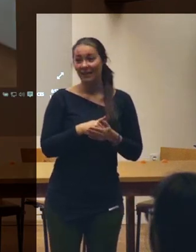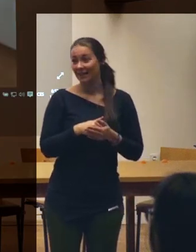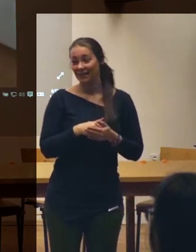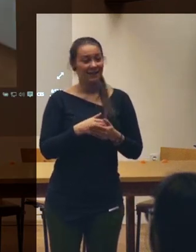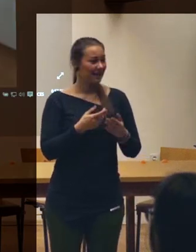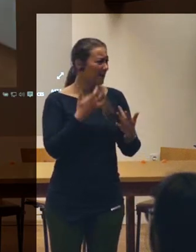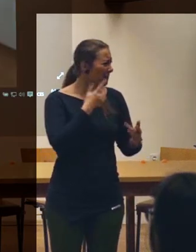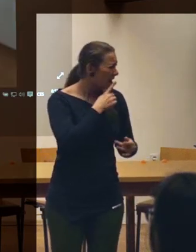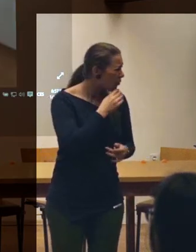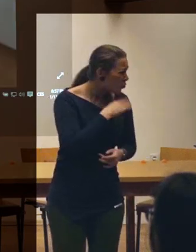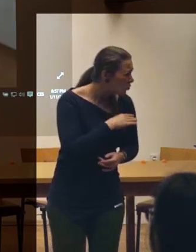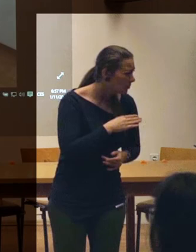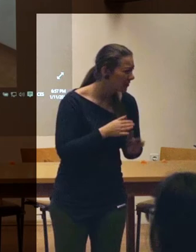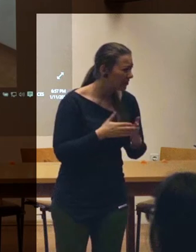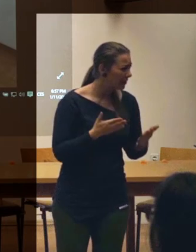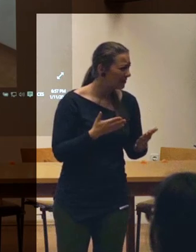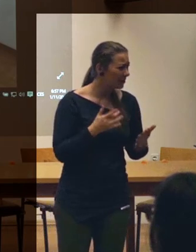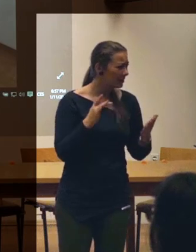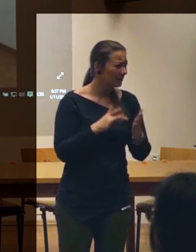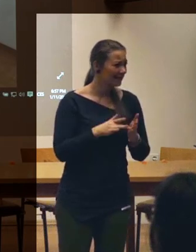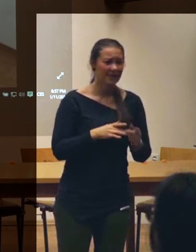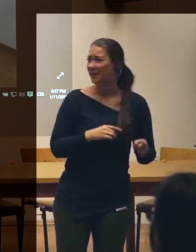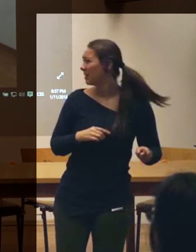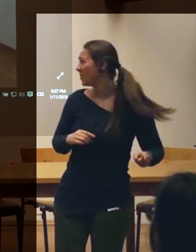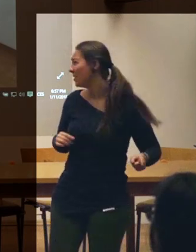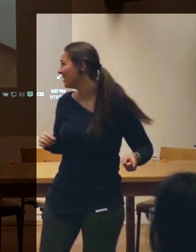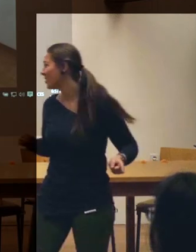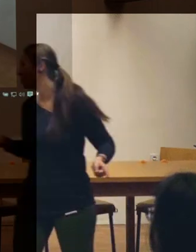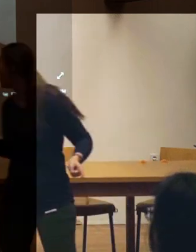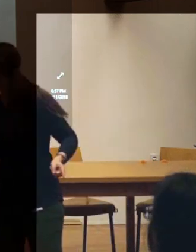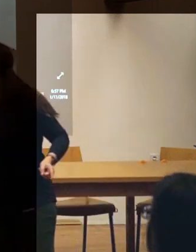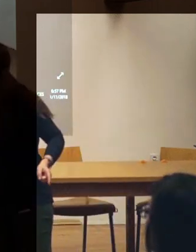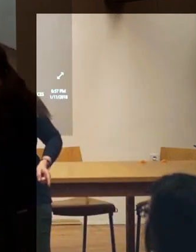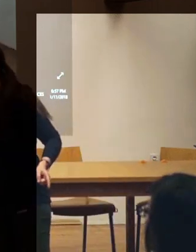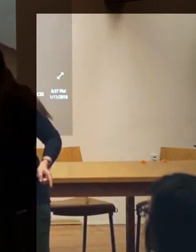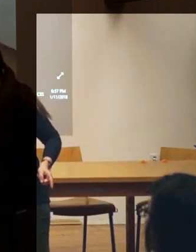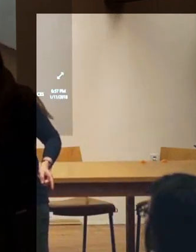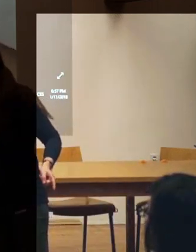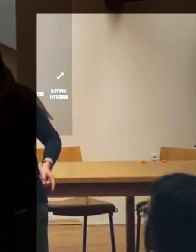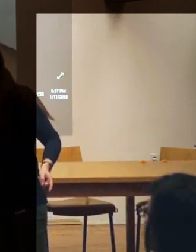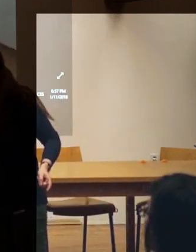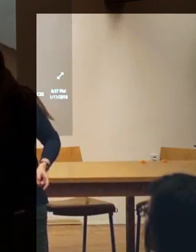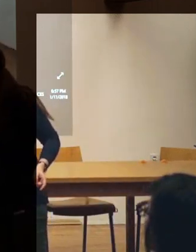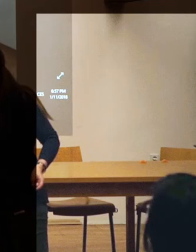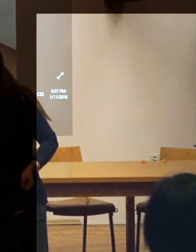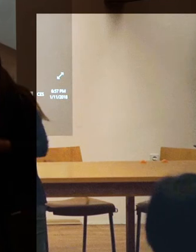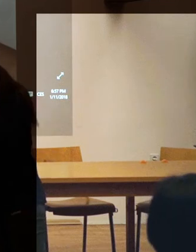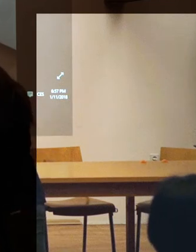predstav s tým spojených. Tabita Rezaire je vlastne umelkyňa z Juhoafrickej republiky. Áno,